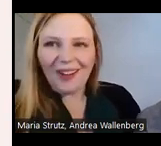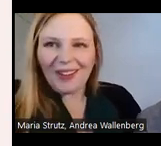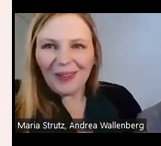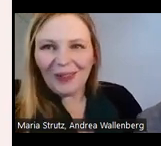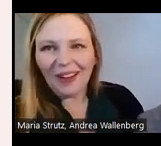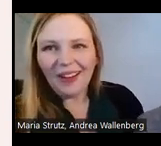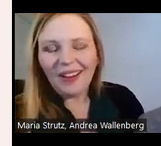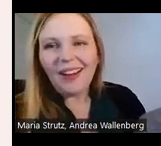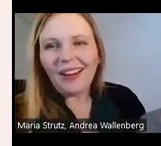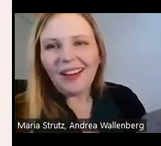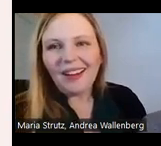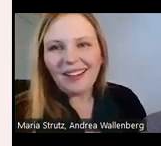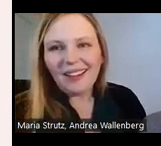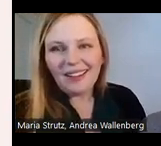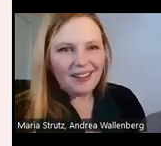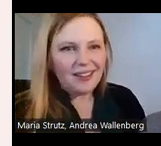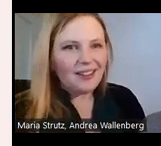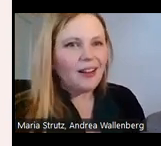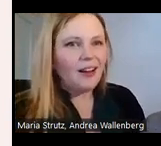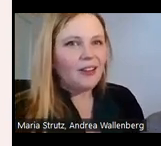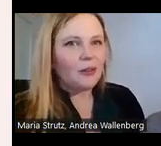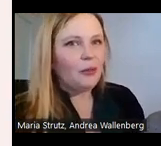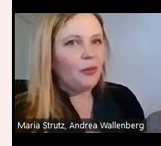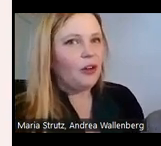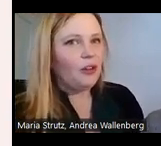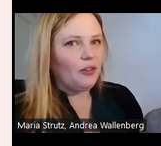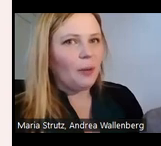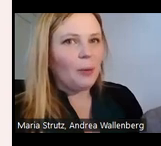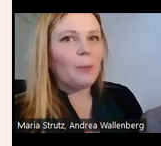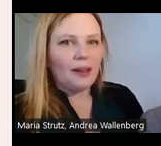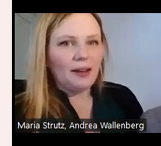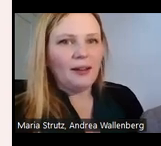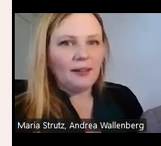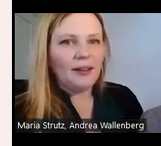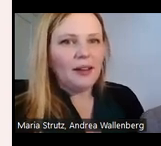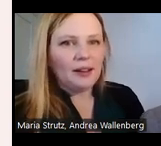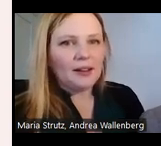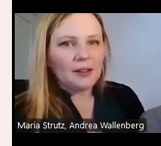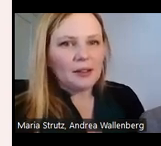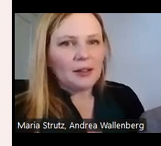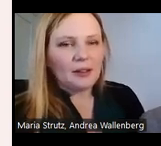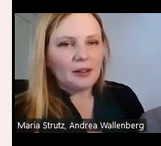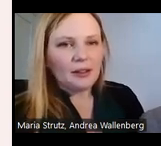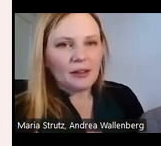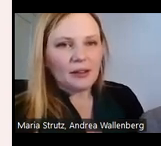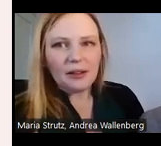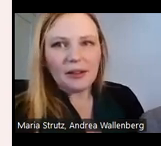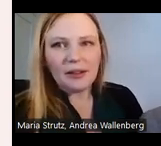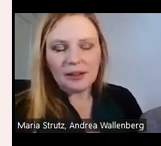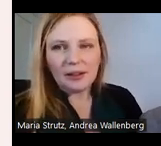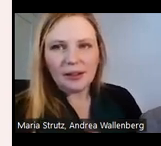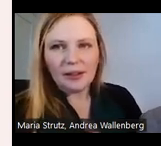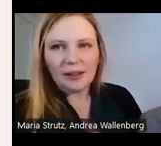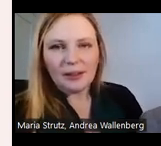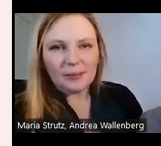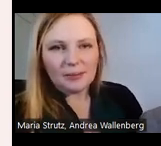börja avrunda. Katarinas fråga är ganska lång. Ja, så den vi svarar nu svara på mejl. Kajsa, jag ser att du har din